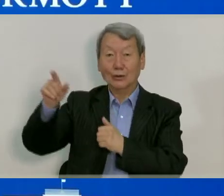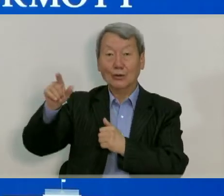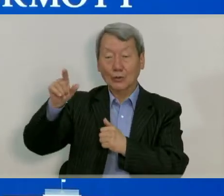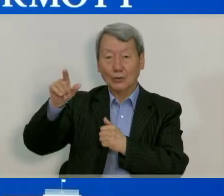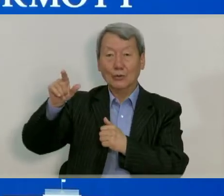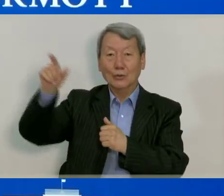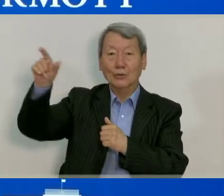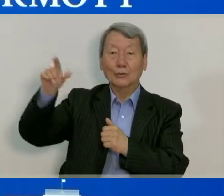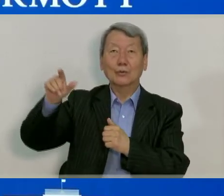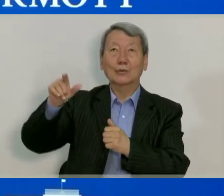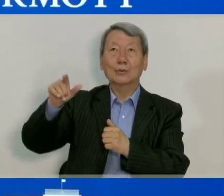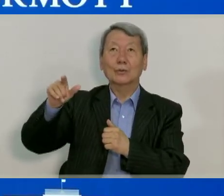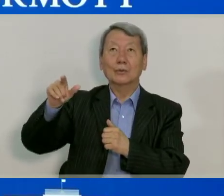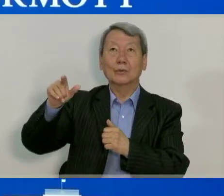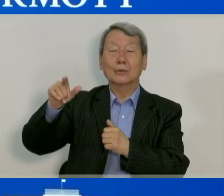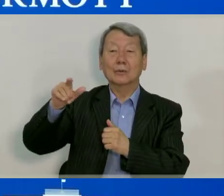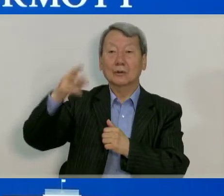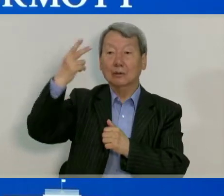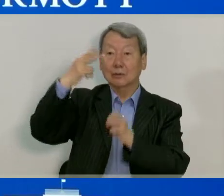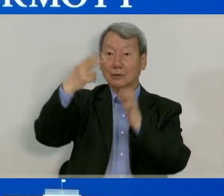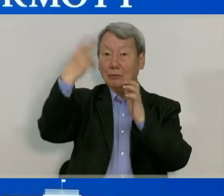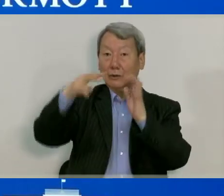интенсивный показатель составил на сегодня